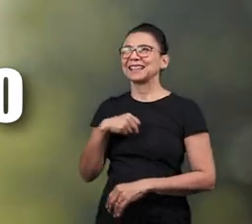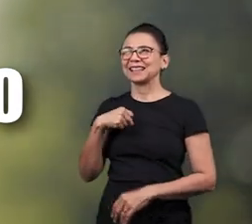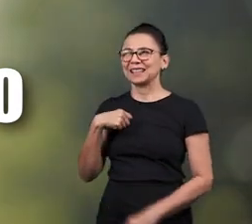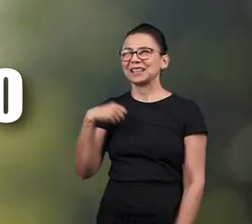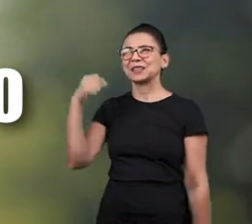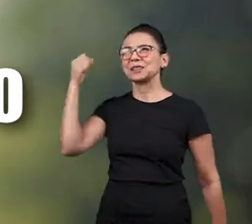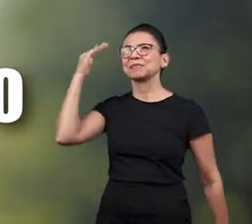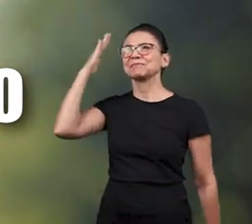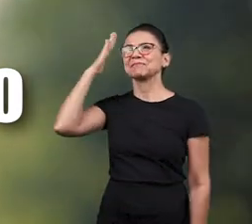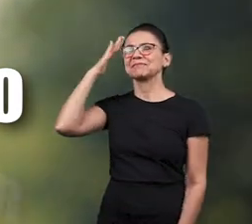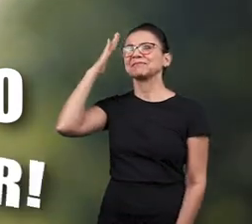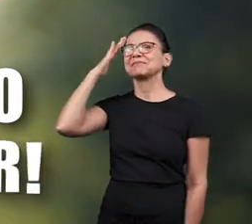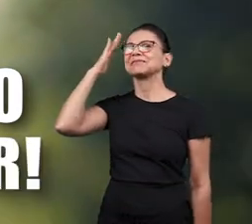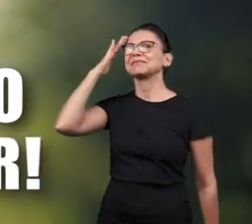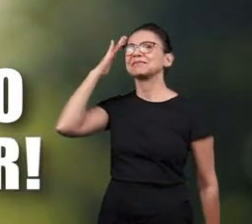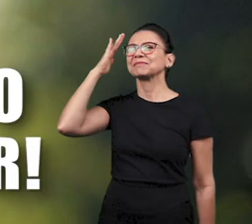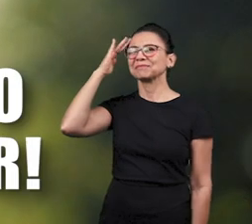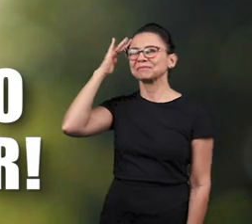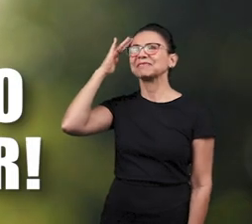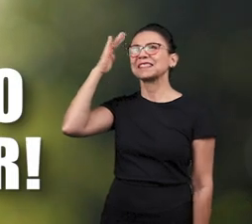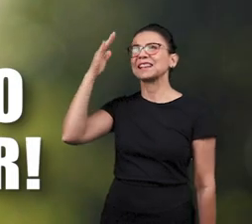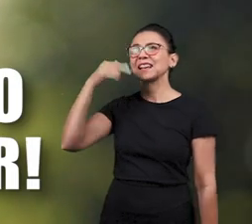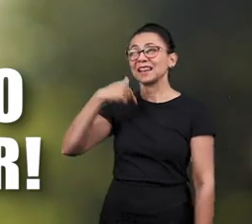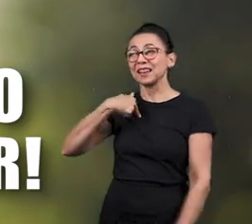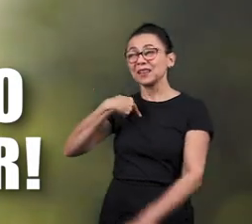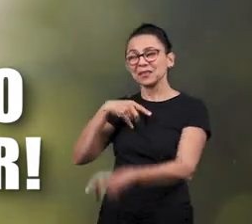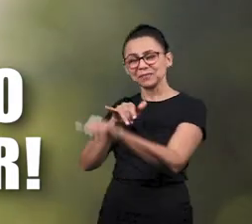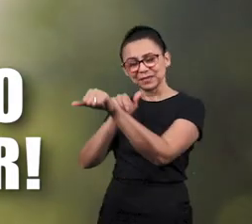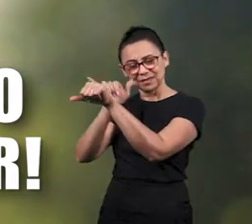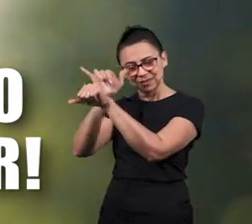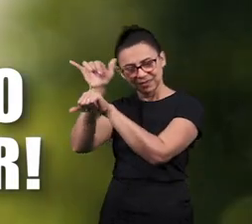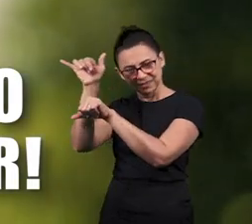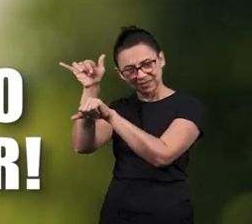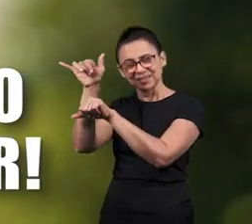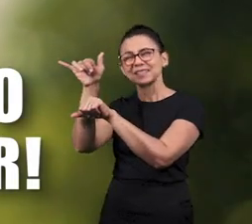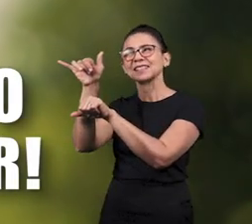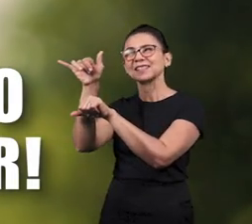Я ценю это, и я признаю,